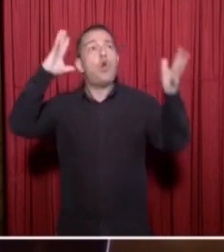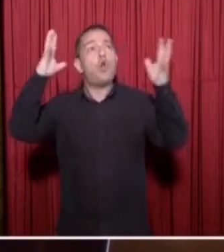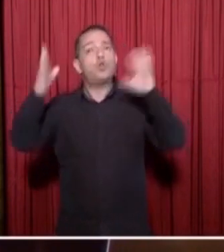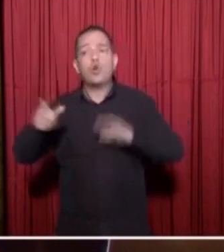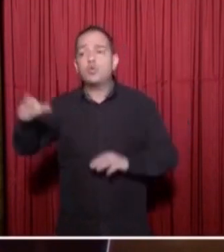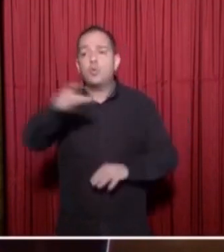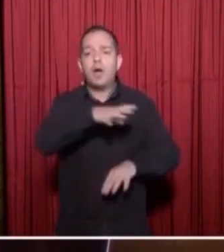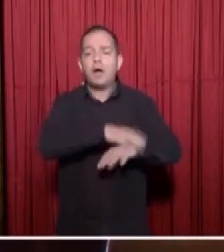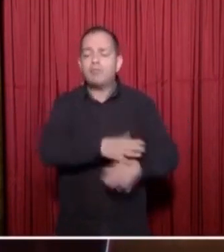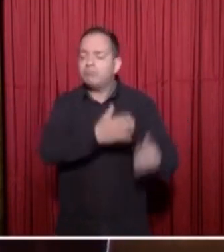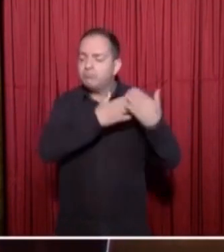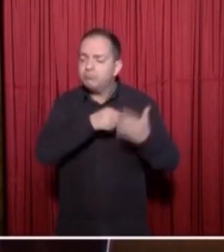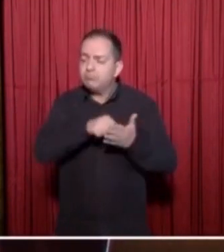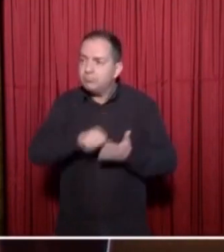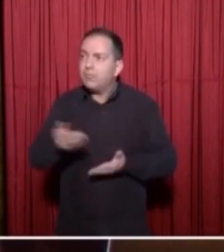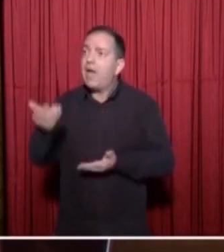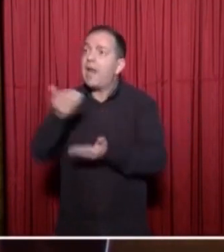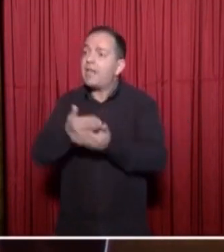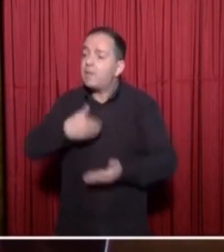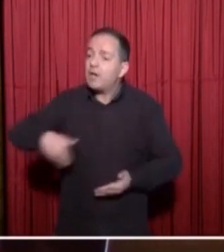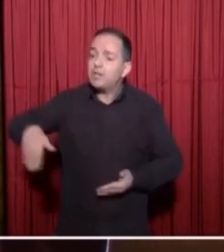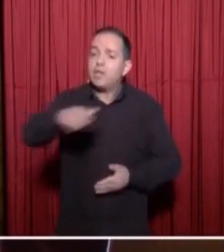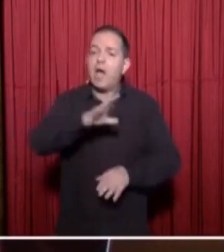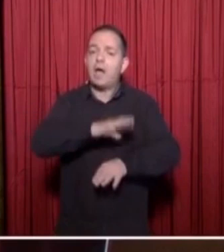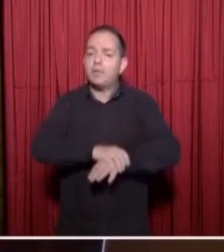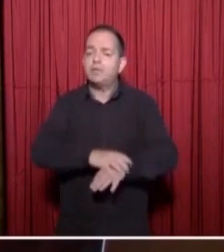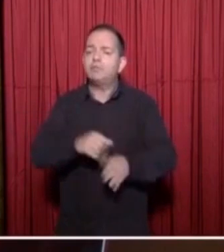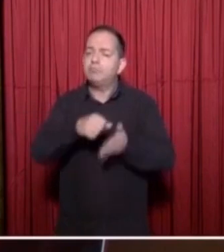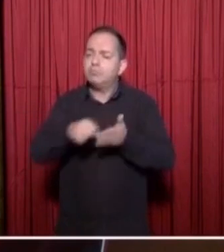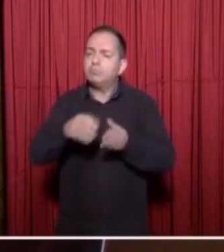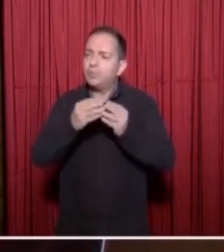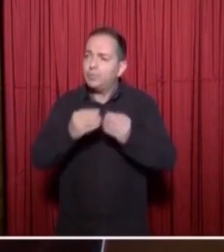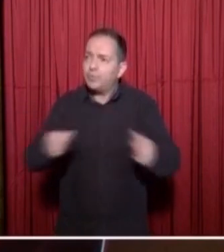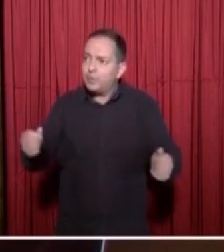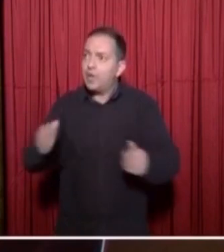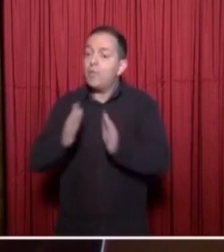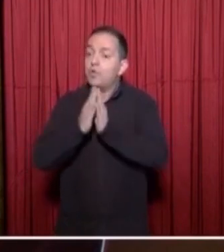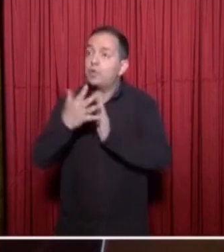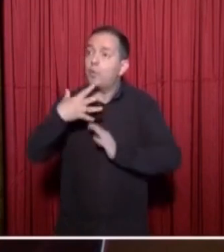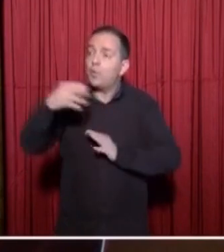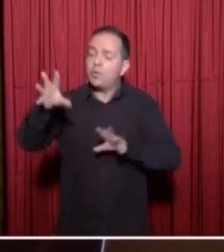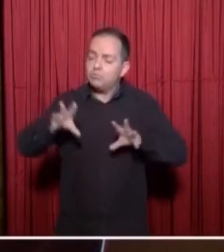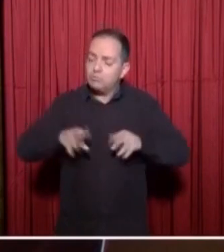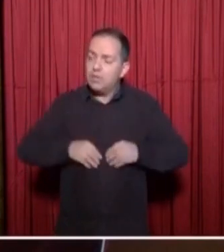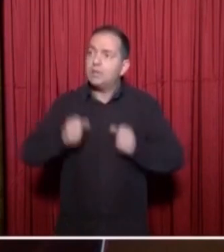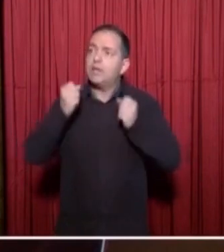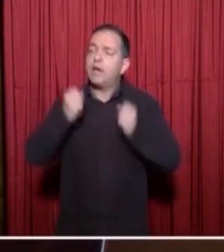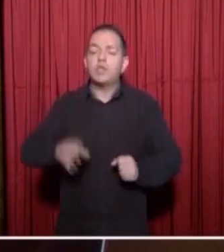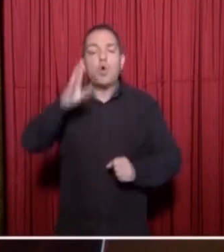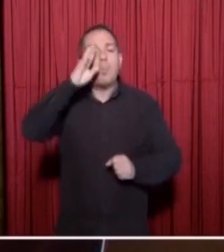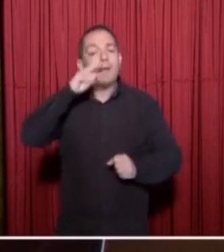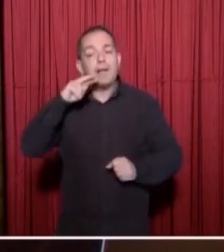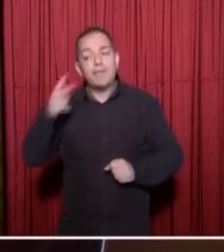κόσμου, ελέησον ημάς ο αίρον τας αμαρτίας του κόσμου. Πρόσδεξε την δέησιν ημών, ο καθήμενος